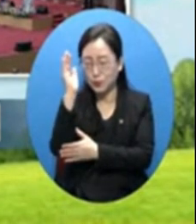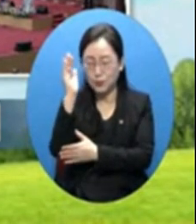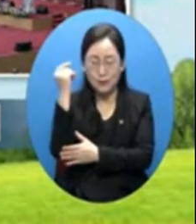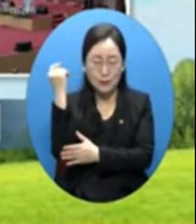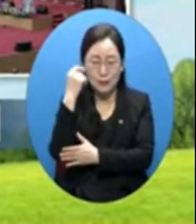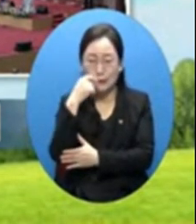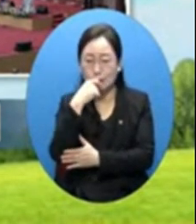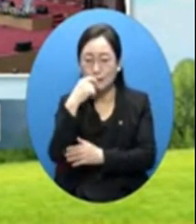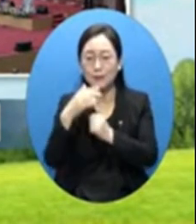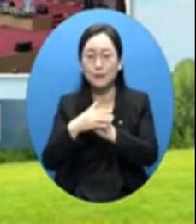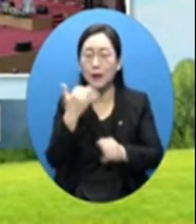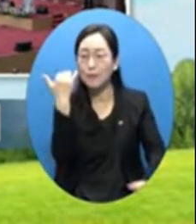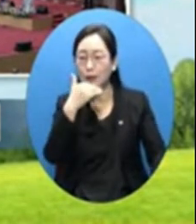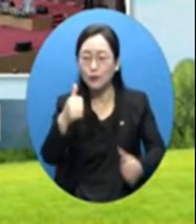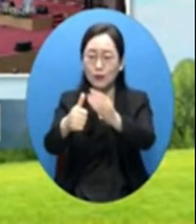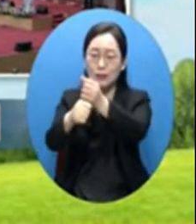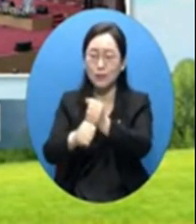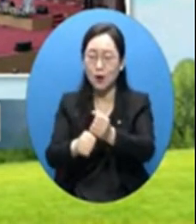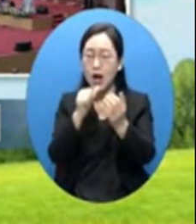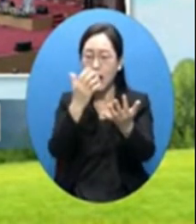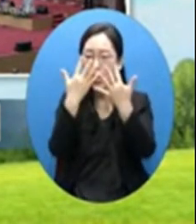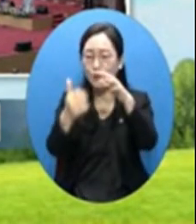베드로를 잡아 감옥에 집어넣었습니다.